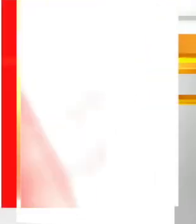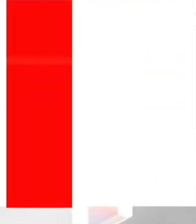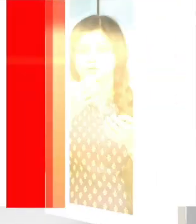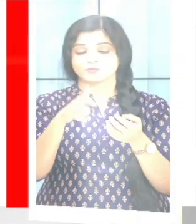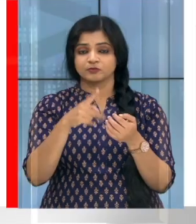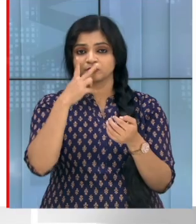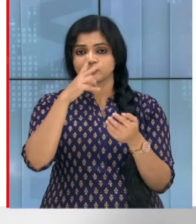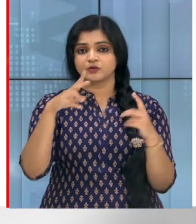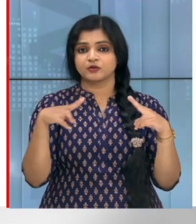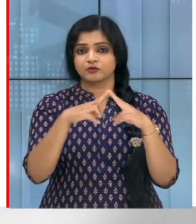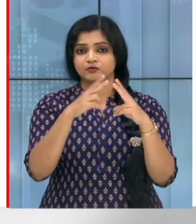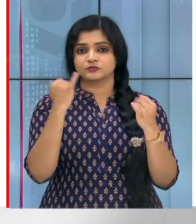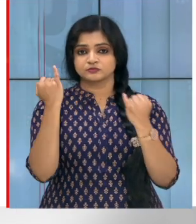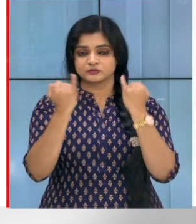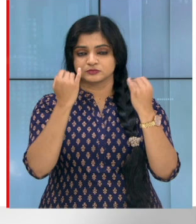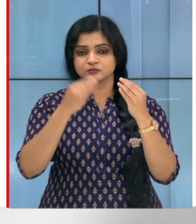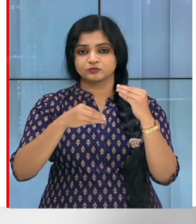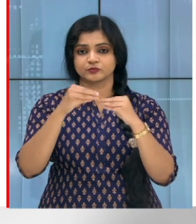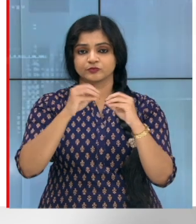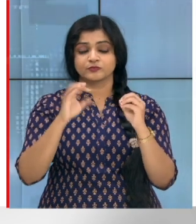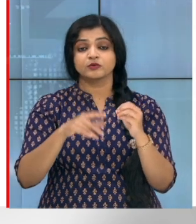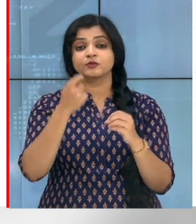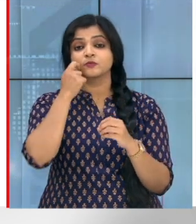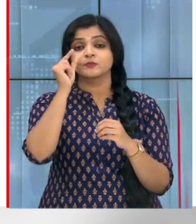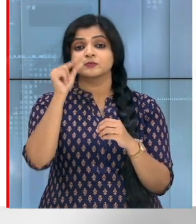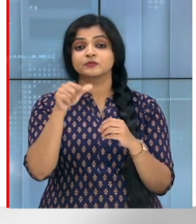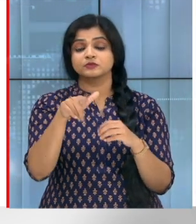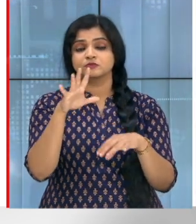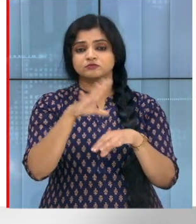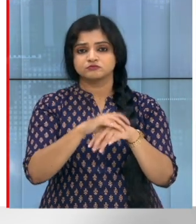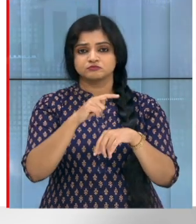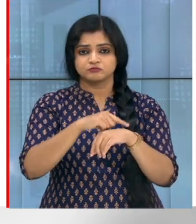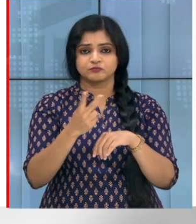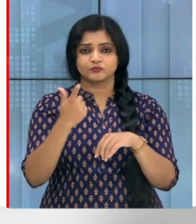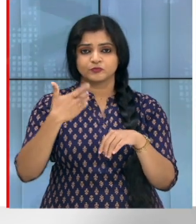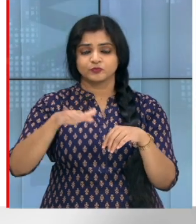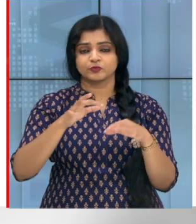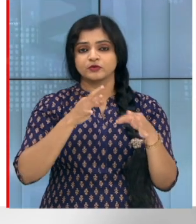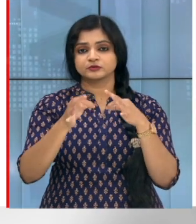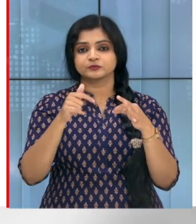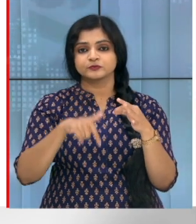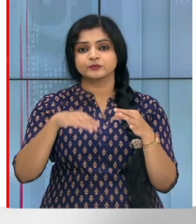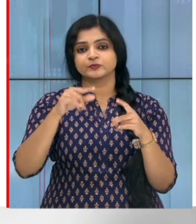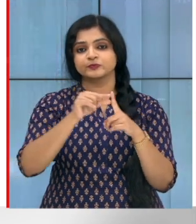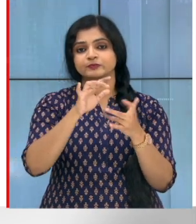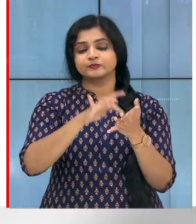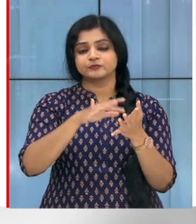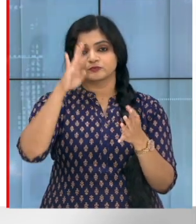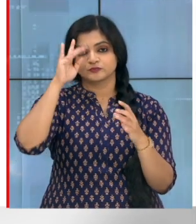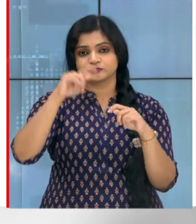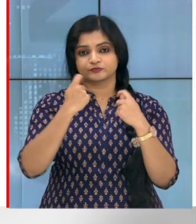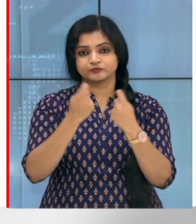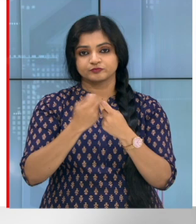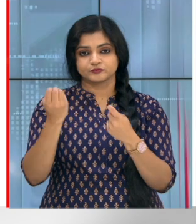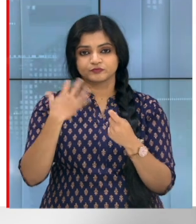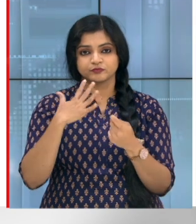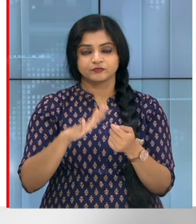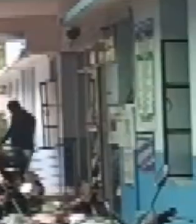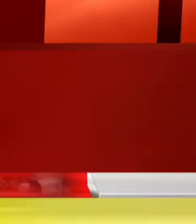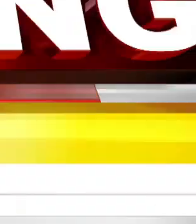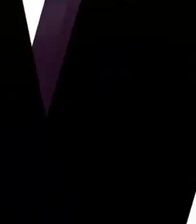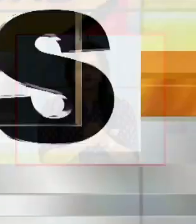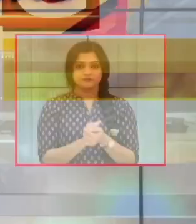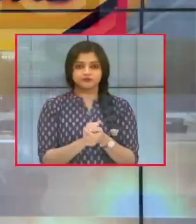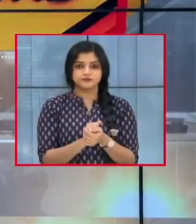ഇപ്പോൾ അന്വേഷണം നടക്കുന്നത്. പ്രതിയെ ഉടൻ പിടികൂടുമെന്ന വിശദീകരണമാണ് ഇപ്പോൾ പാറശാല പോലീസും നൽകുന്നത്. പ്രവിത, ശരി